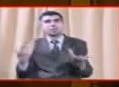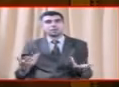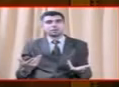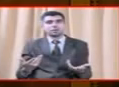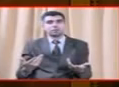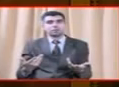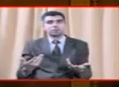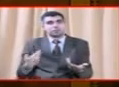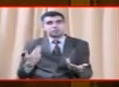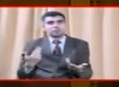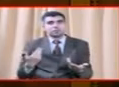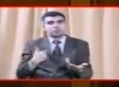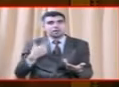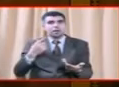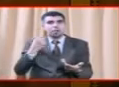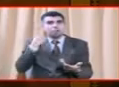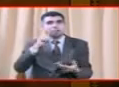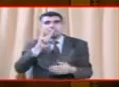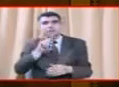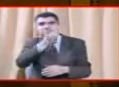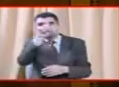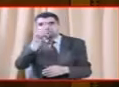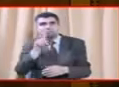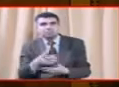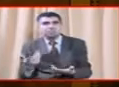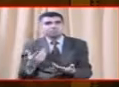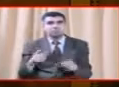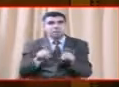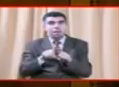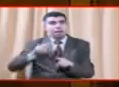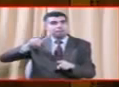بنشوفوا المسؤولية في التعامل مع قضايا جدية.